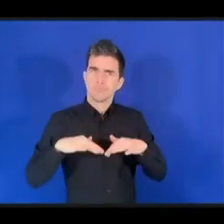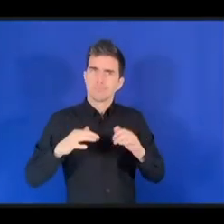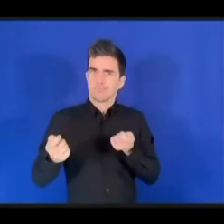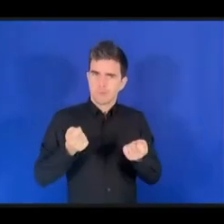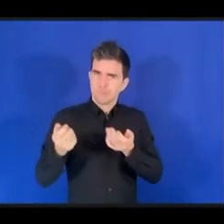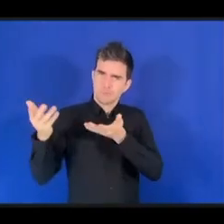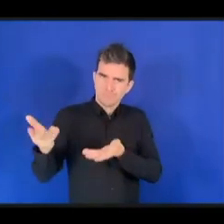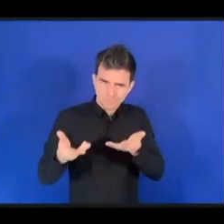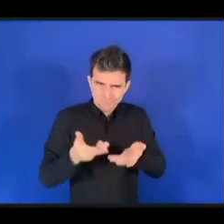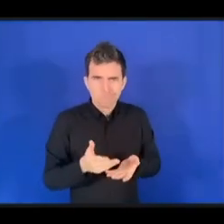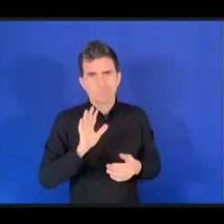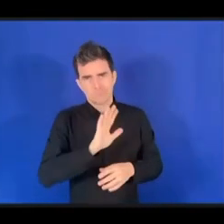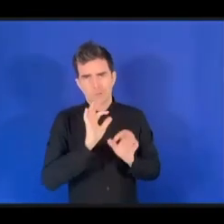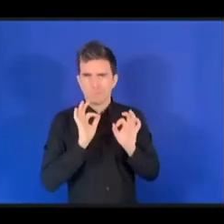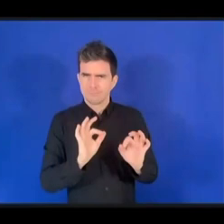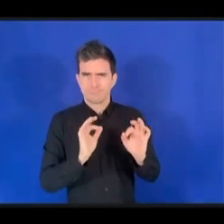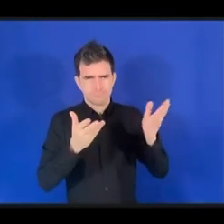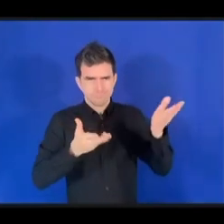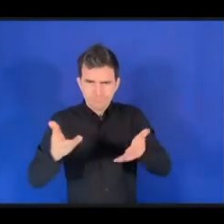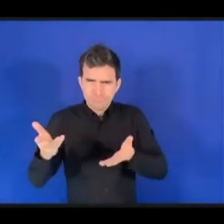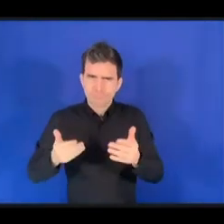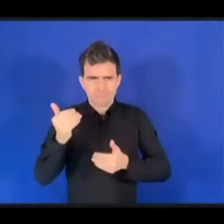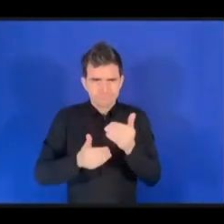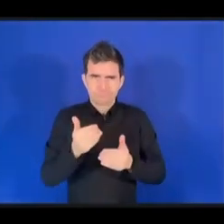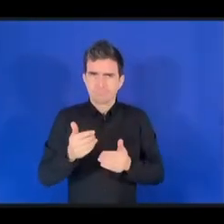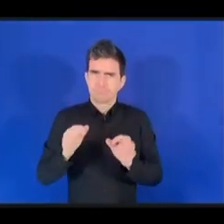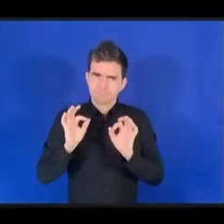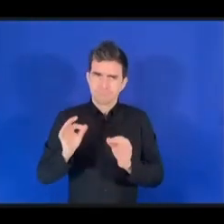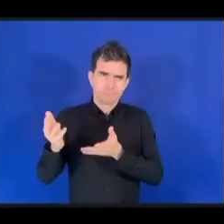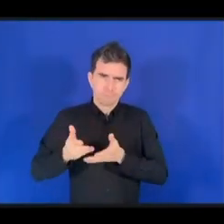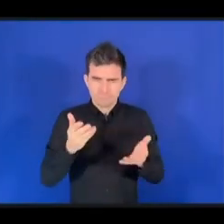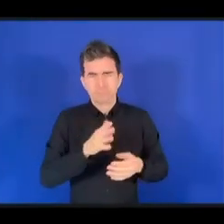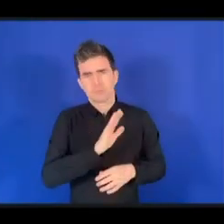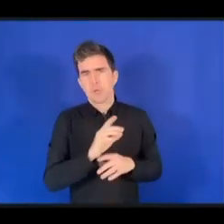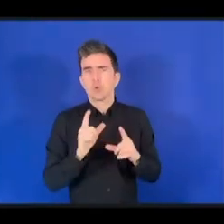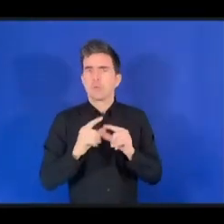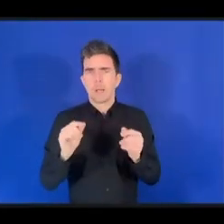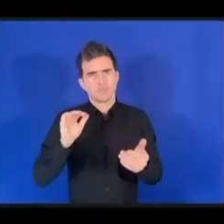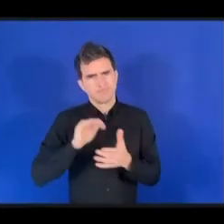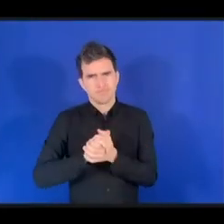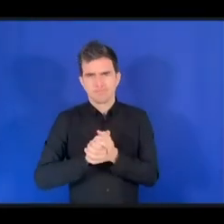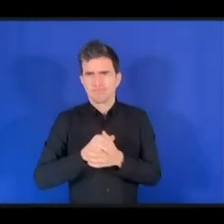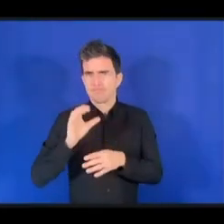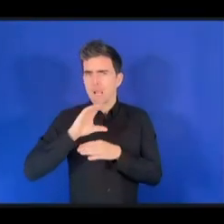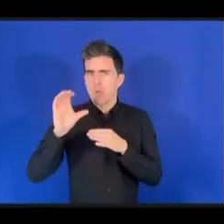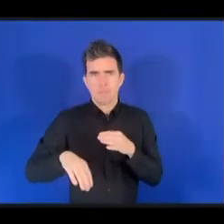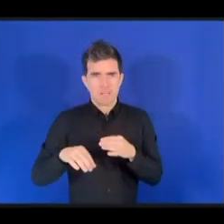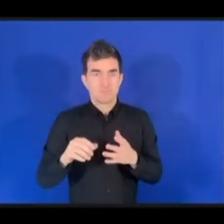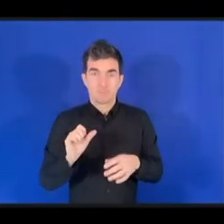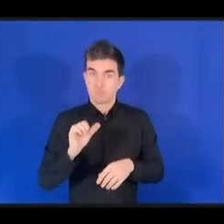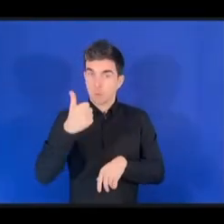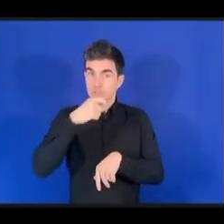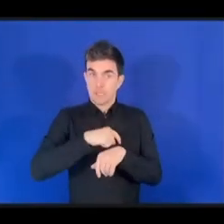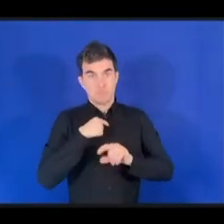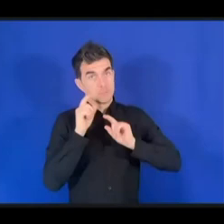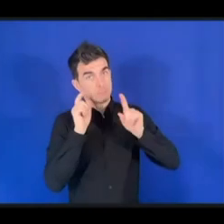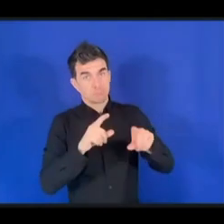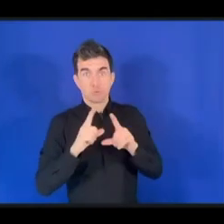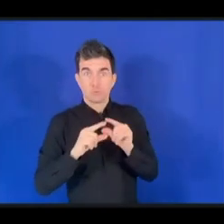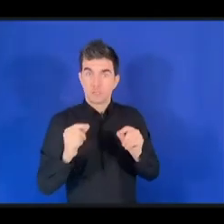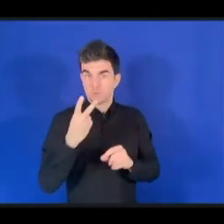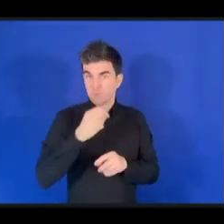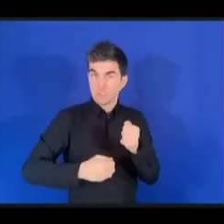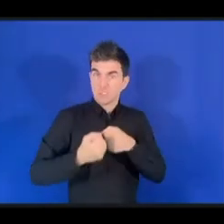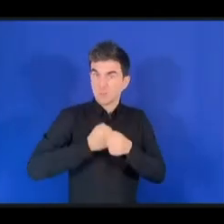あ会議の運営をいただきましてまたそのお大に感謝は申し上げます私は20年前に日本を参りまし